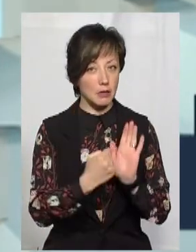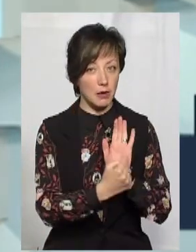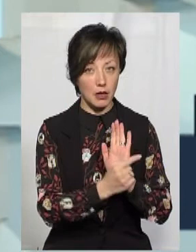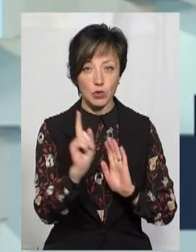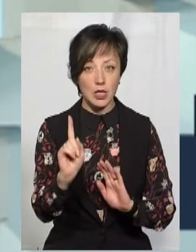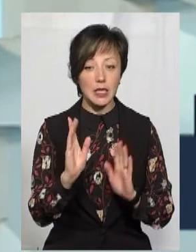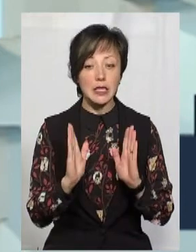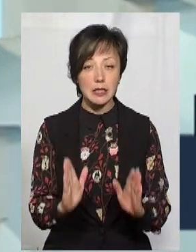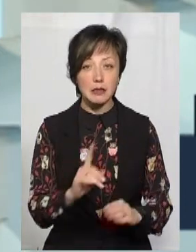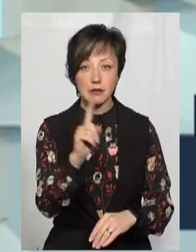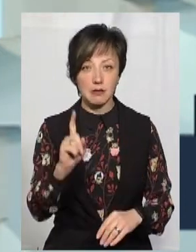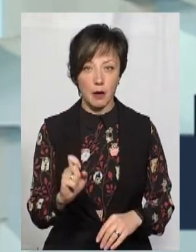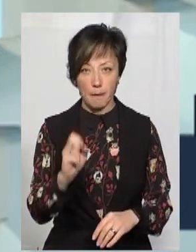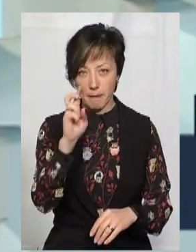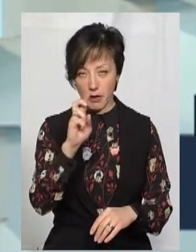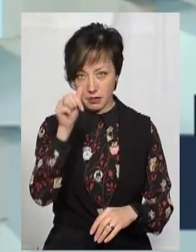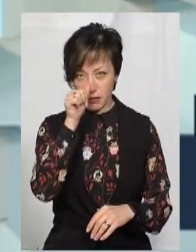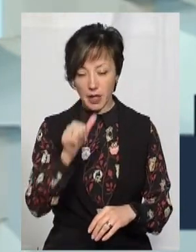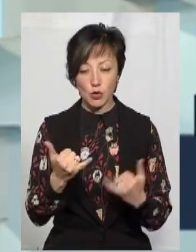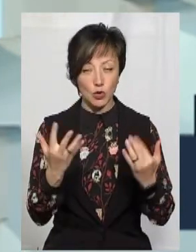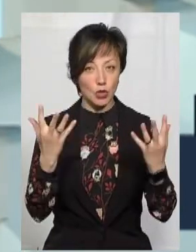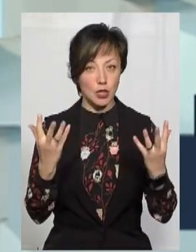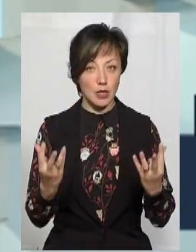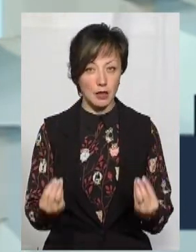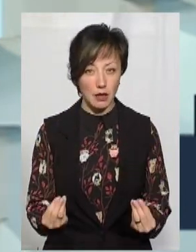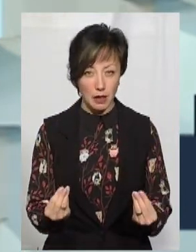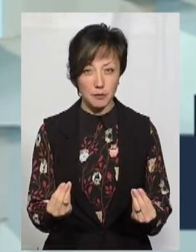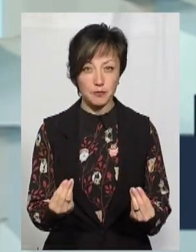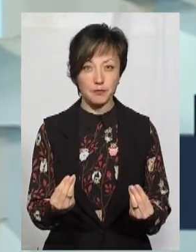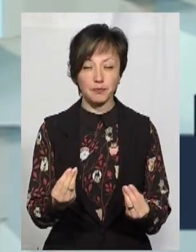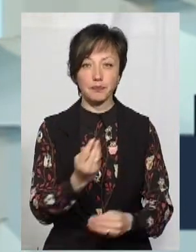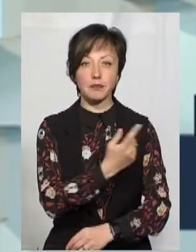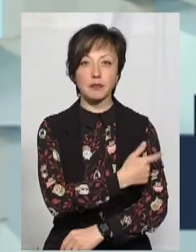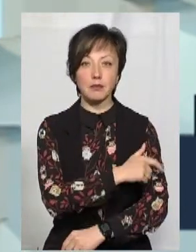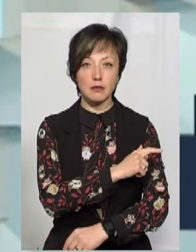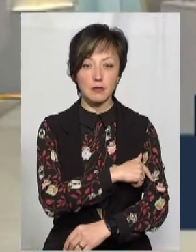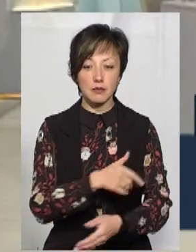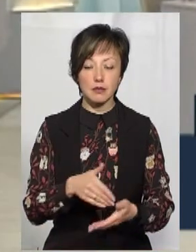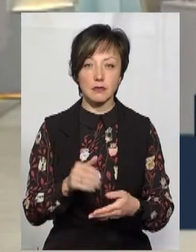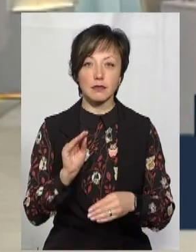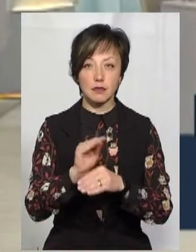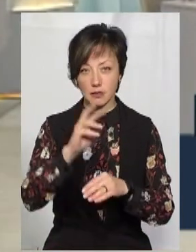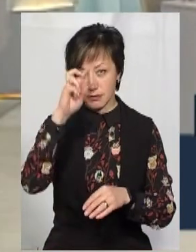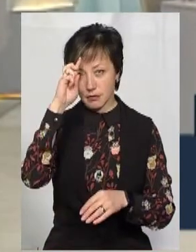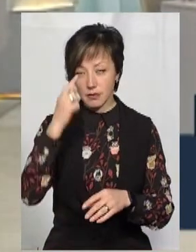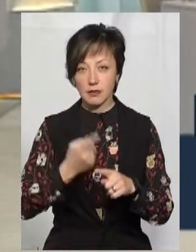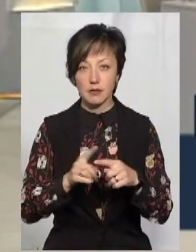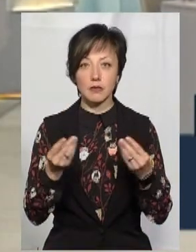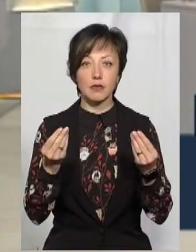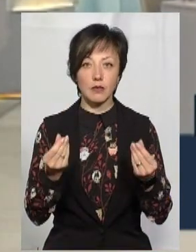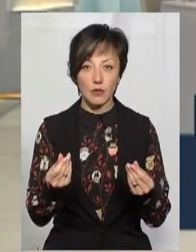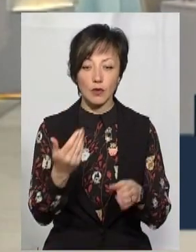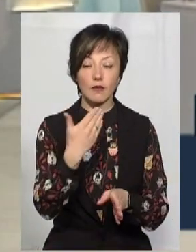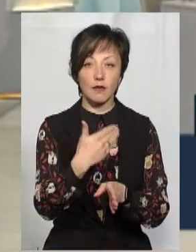за березень. На сьогоднішній день вже відповідно з субвенцією медичною, яка отримана Хмельницькою областю, ці кошти вони